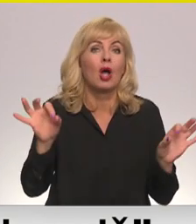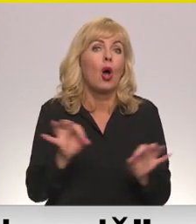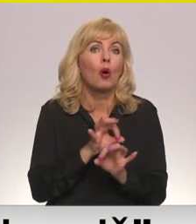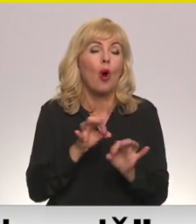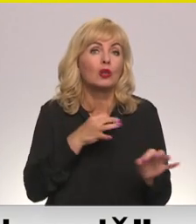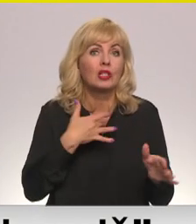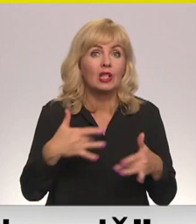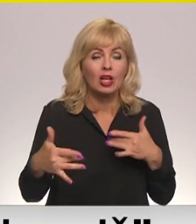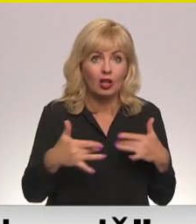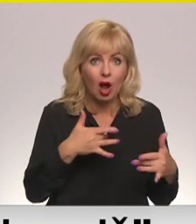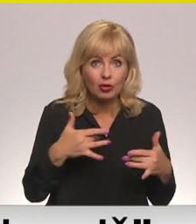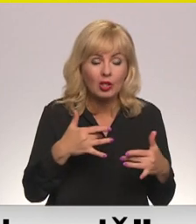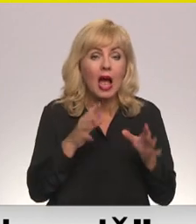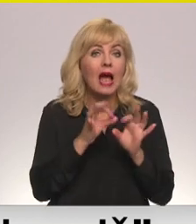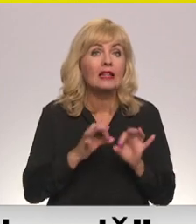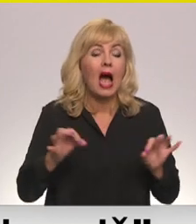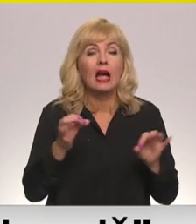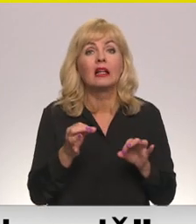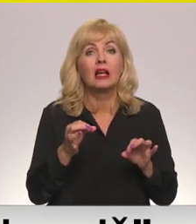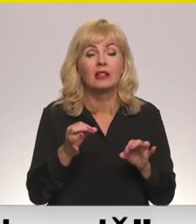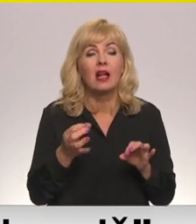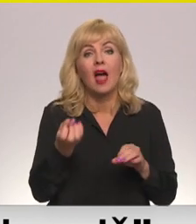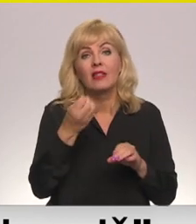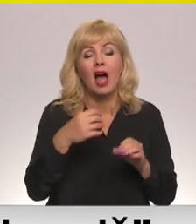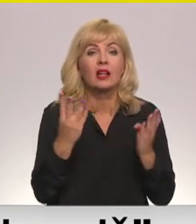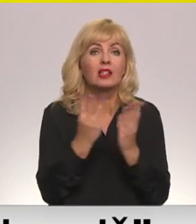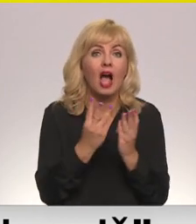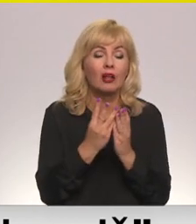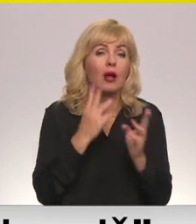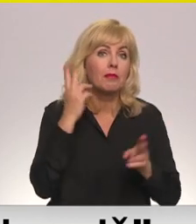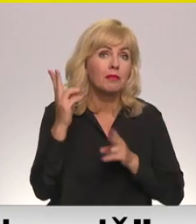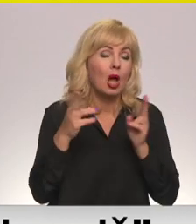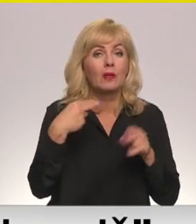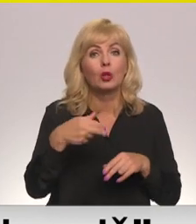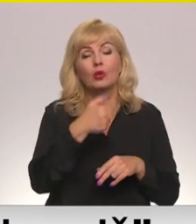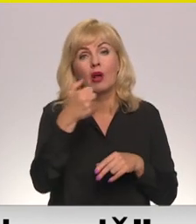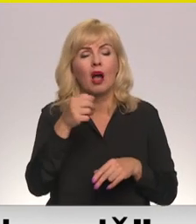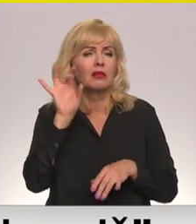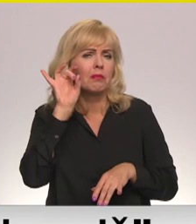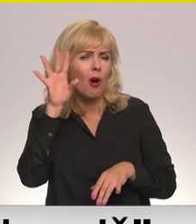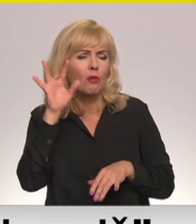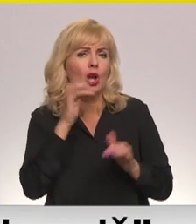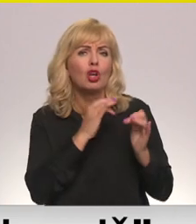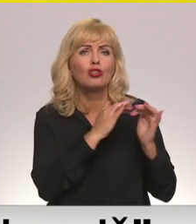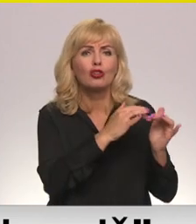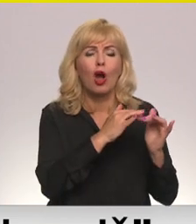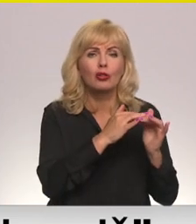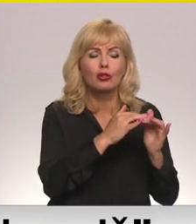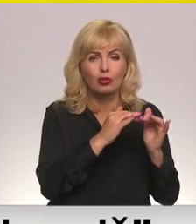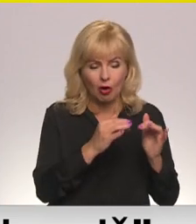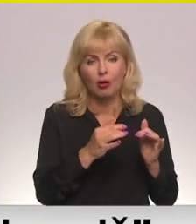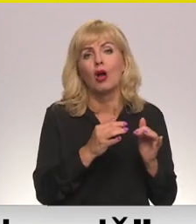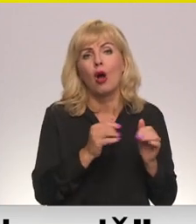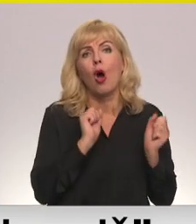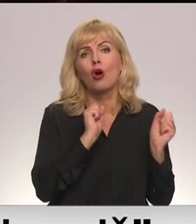izrāde Keroka ceļš, Dailes dārza skatuvi, pieskandinot ar 20. Gadsimta populāriem džēza un rokmūzikas